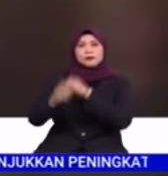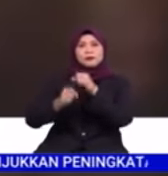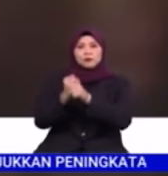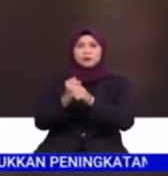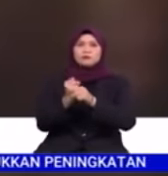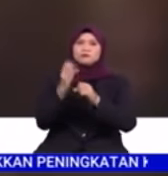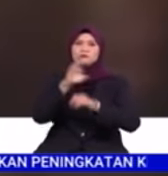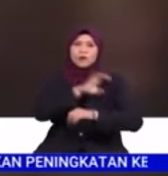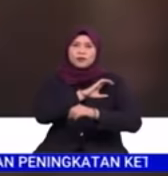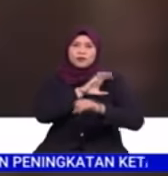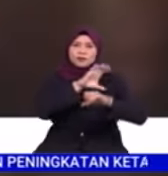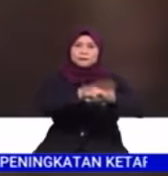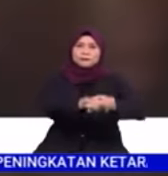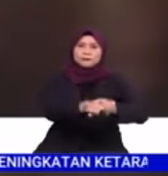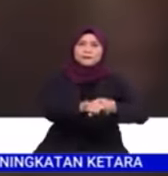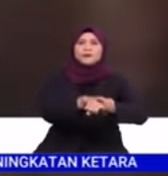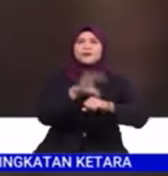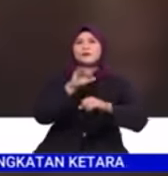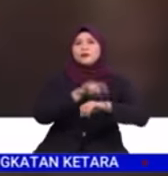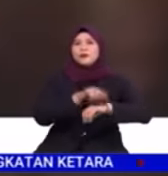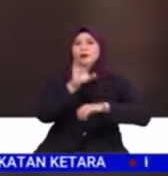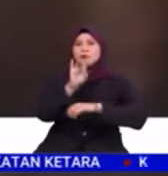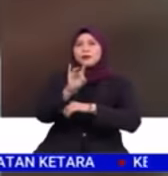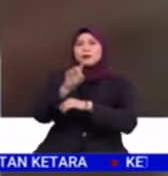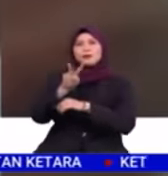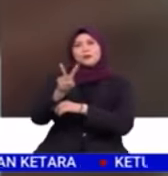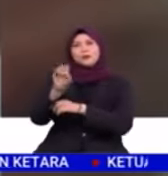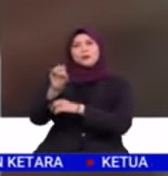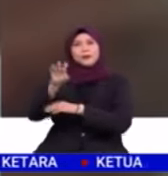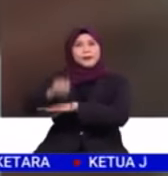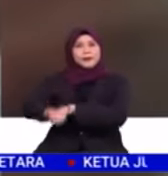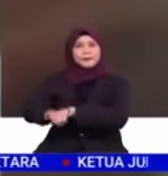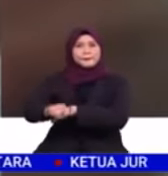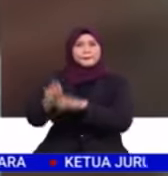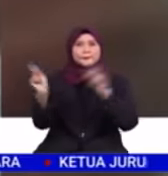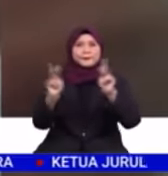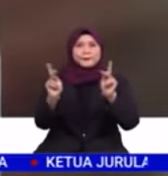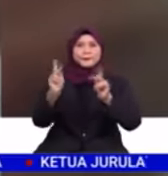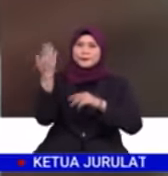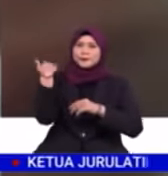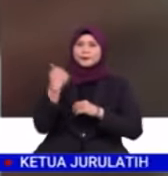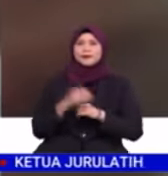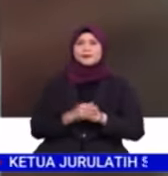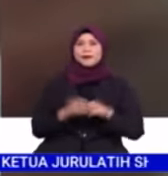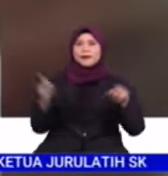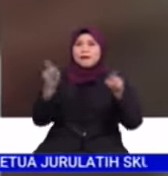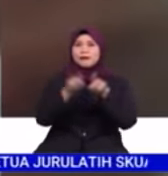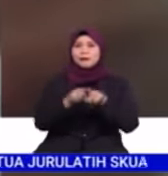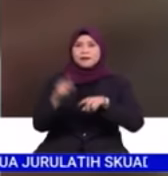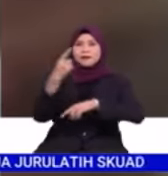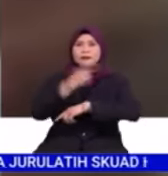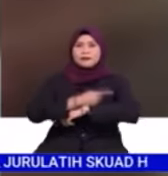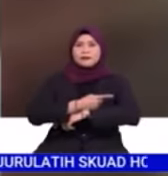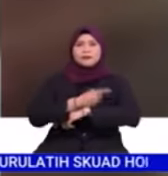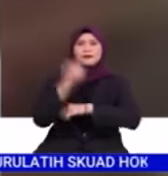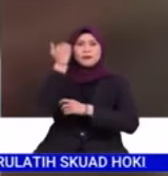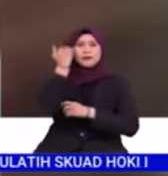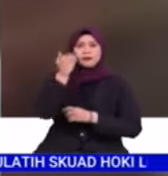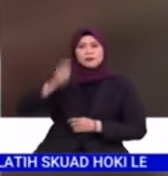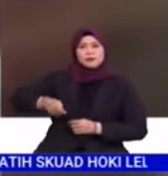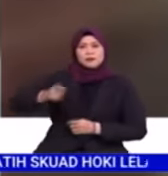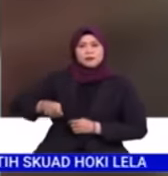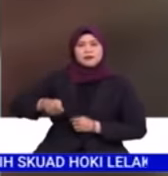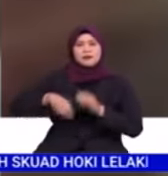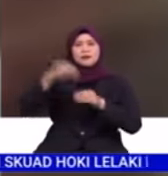ditampol is 8 20 menit malam sekitar Kuala Lumpur Pada Kami sempat pada hari sama mahkamah bisik selang